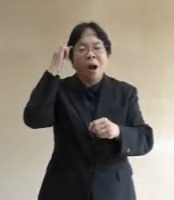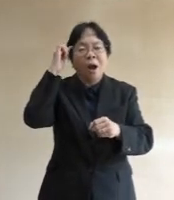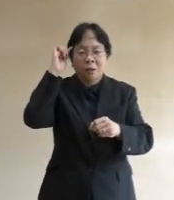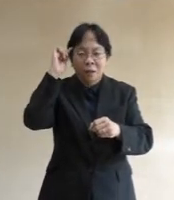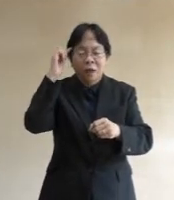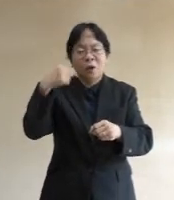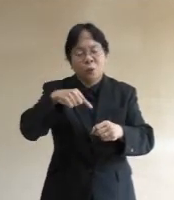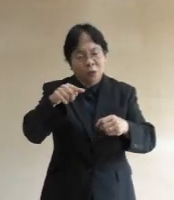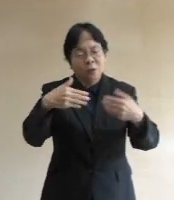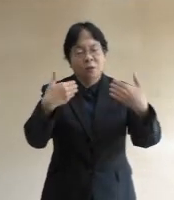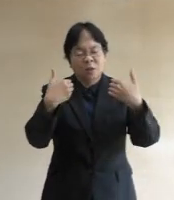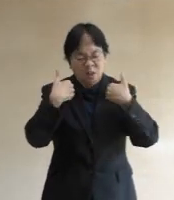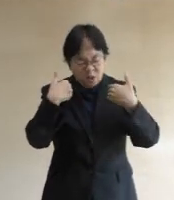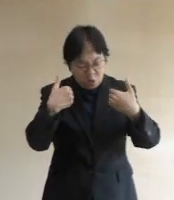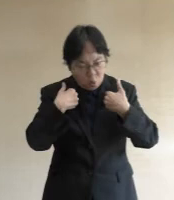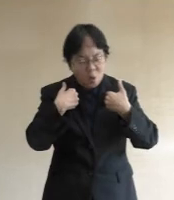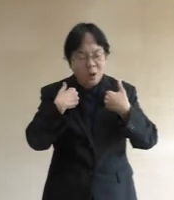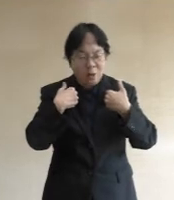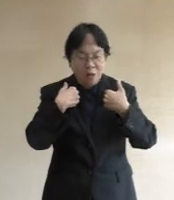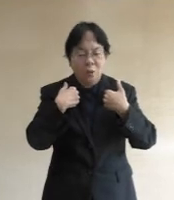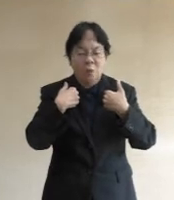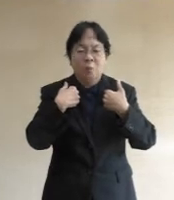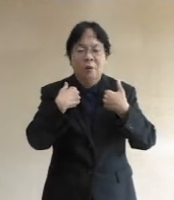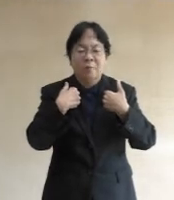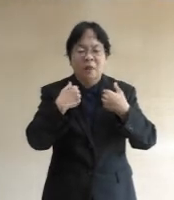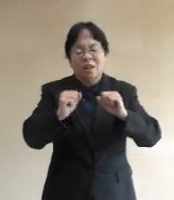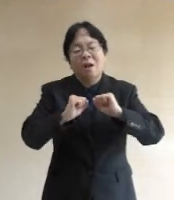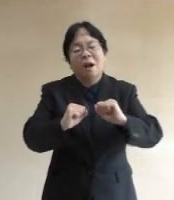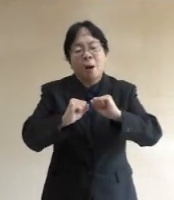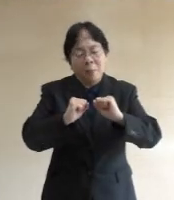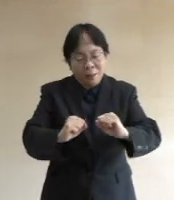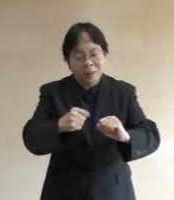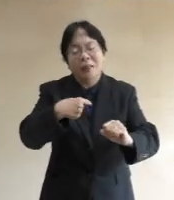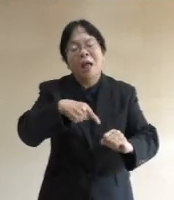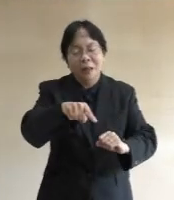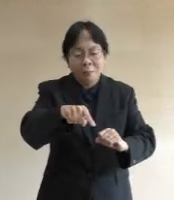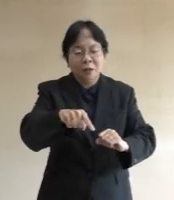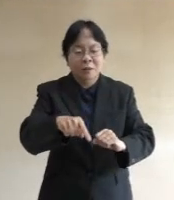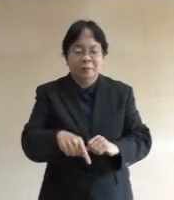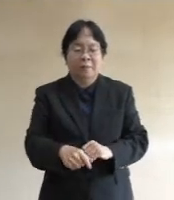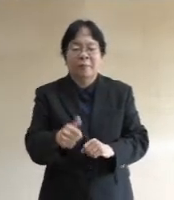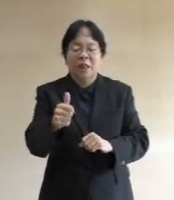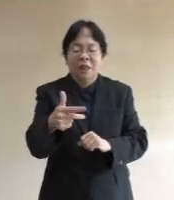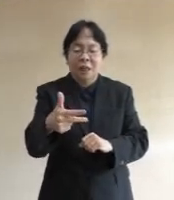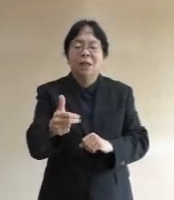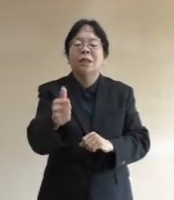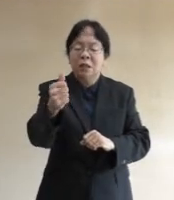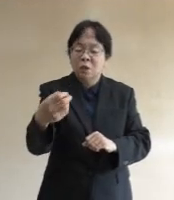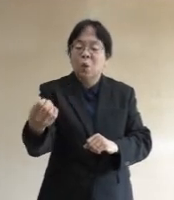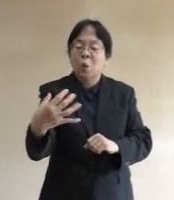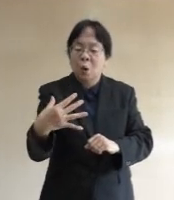ないかなということをつくづく思っているところです。頑張っていきたいと思います。 ありがとうございます。